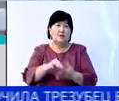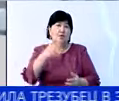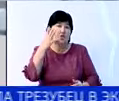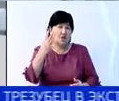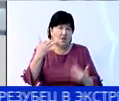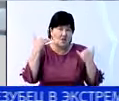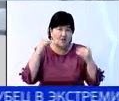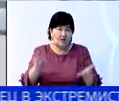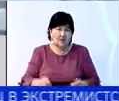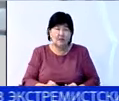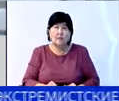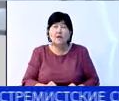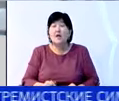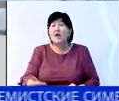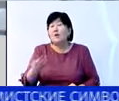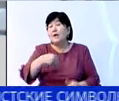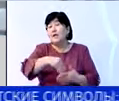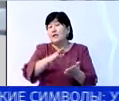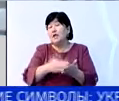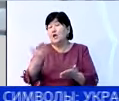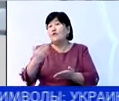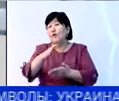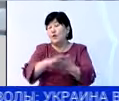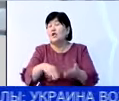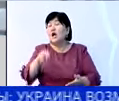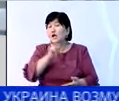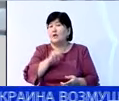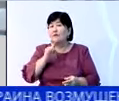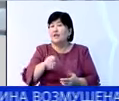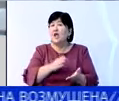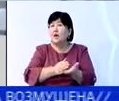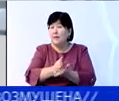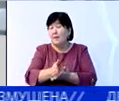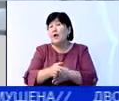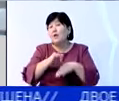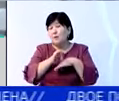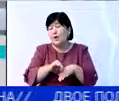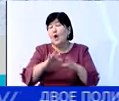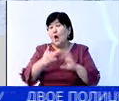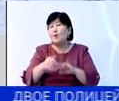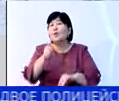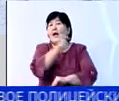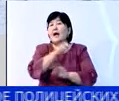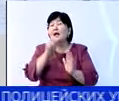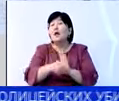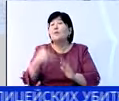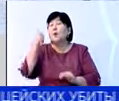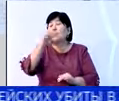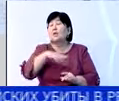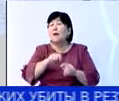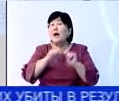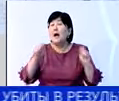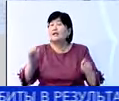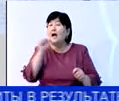живности. Мы зарегистрировали ее заявление. Работаем в этом направлении. Проводим в ауле рейды. В прошлом году был раскрыт ряд